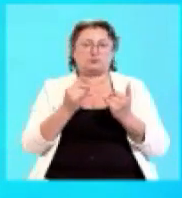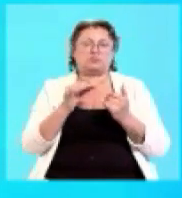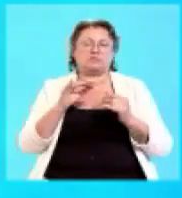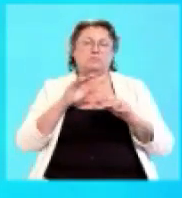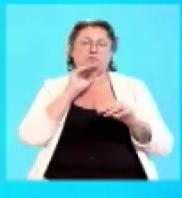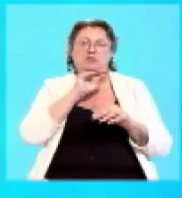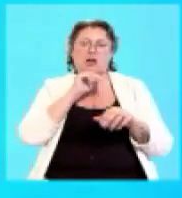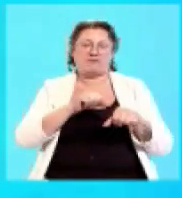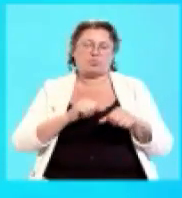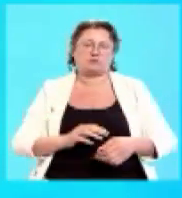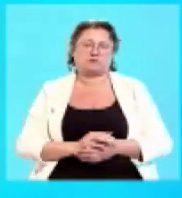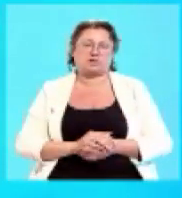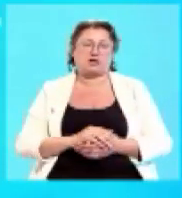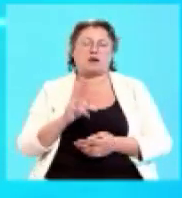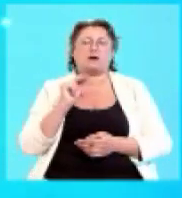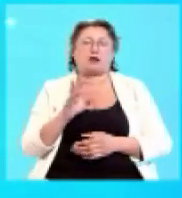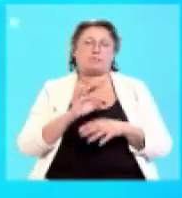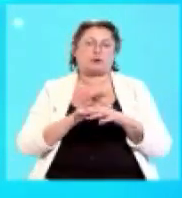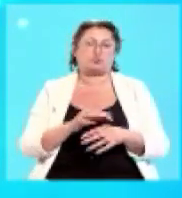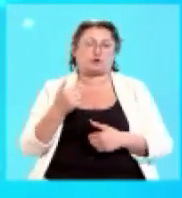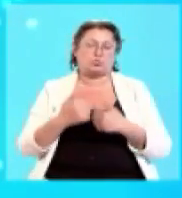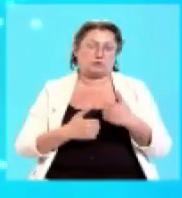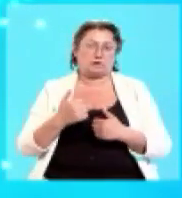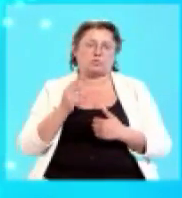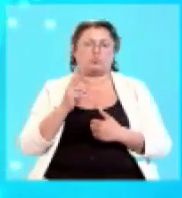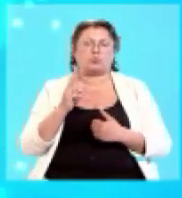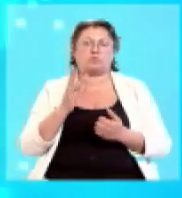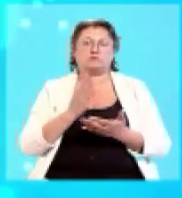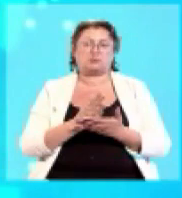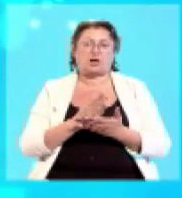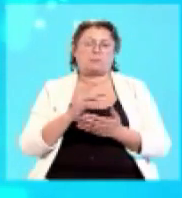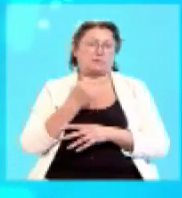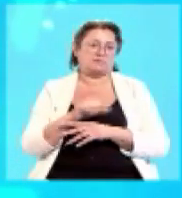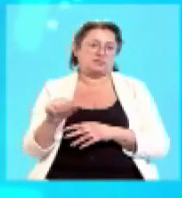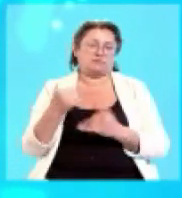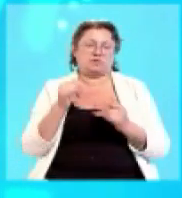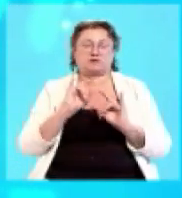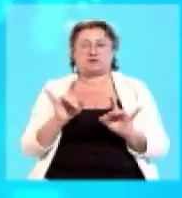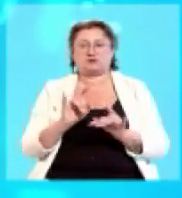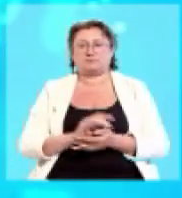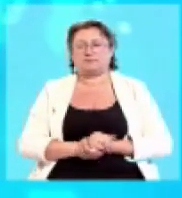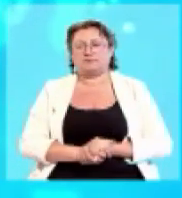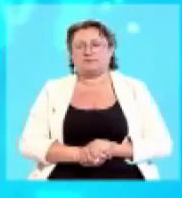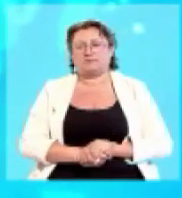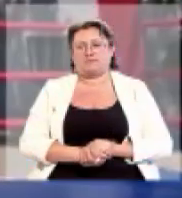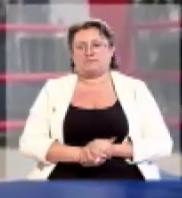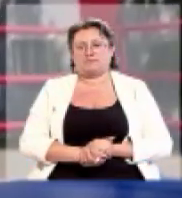мира профессионального бокса. О том, как прошел турнир и кто стал его победителем, расскажут мои коллеги.